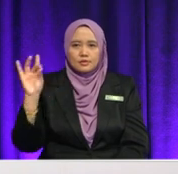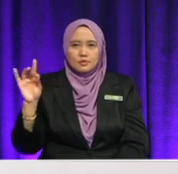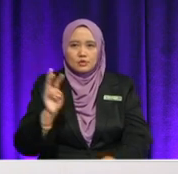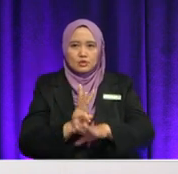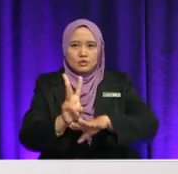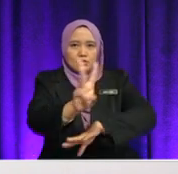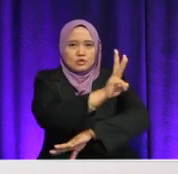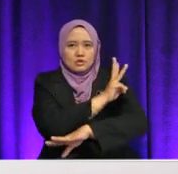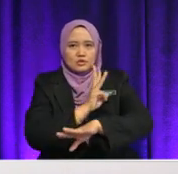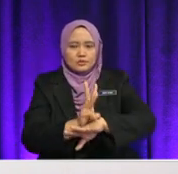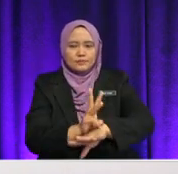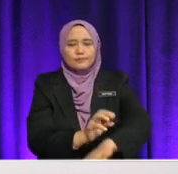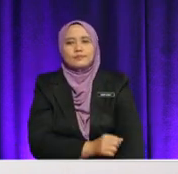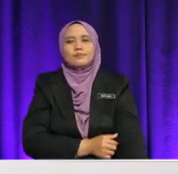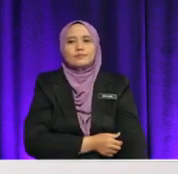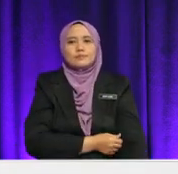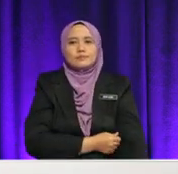dalam piara yaitu